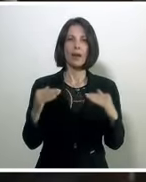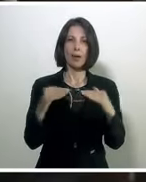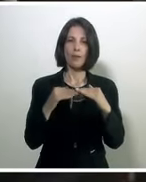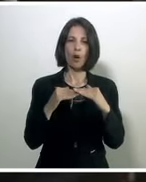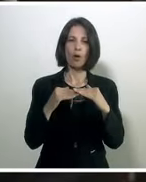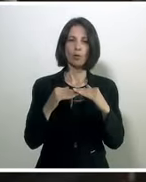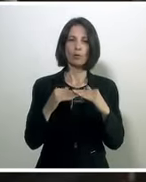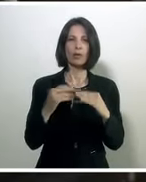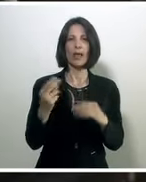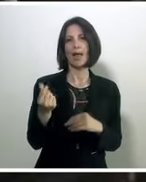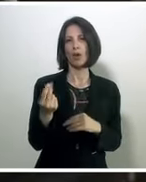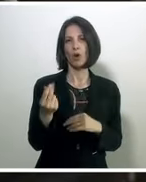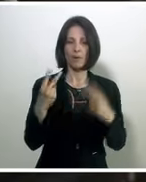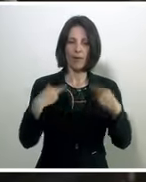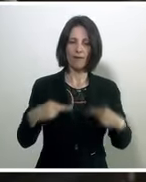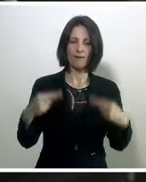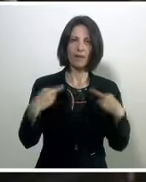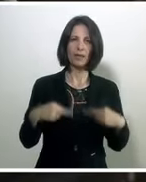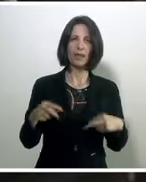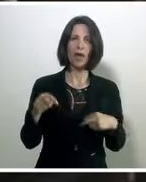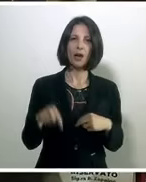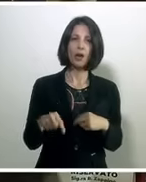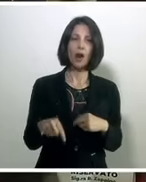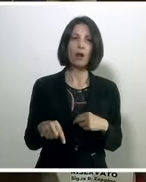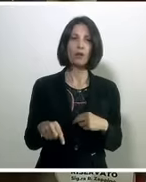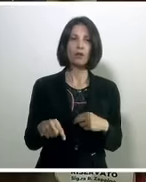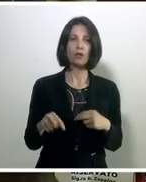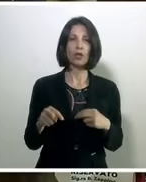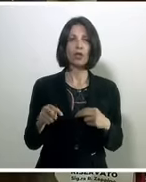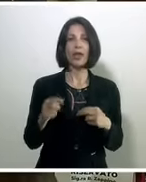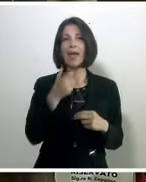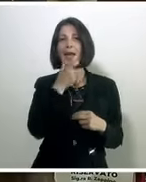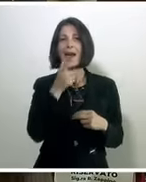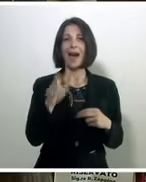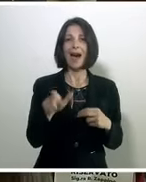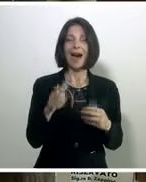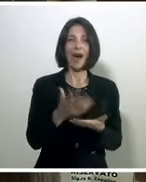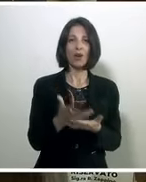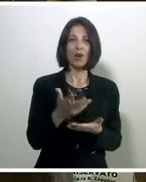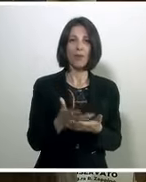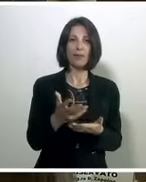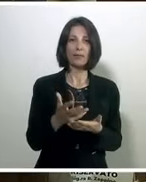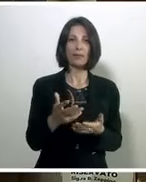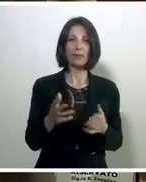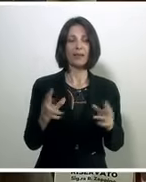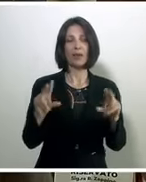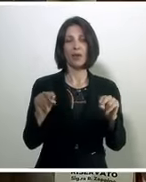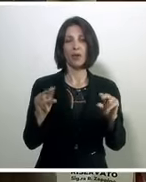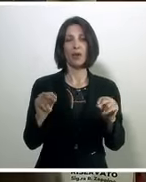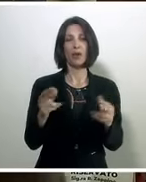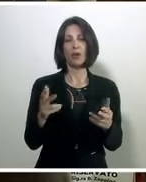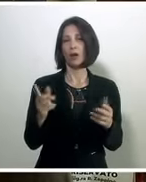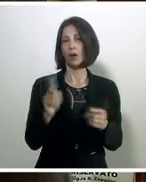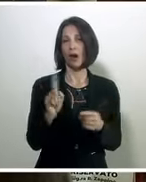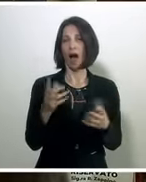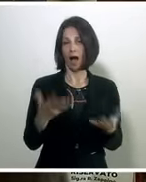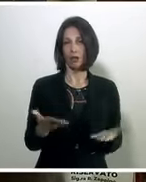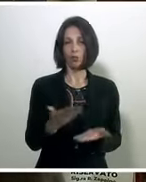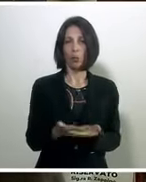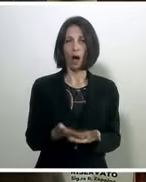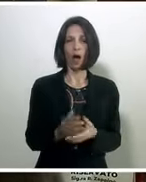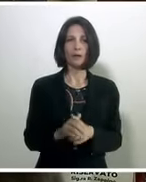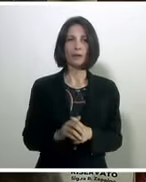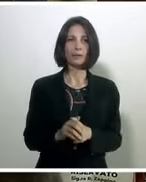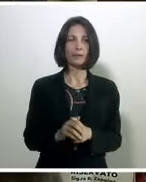lungimiranza di una proposta ancora oggi di grande attualità insieme alla visione del sull'euro Comunismo proposta per la prima volta